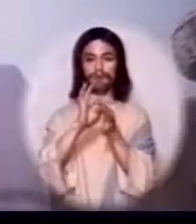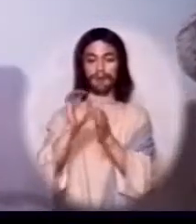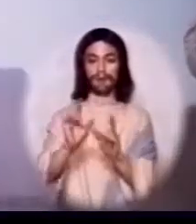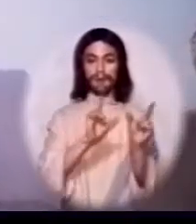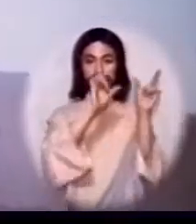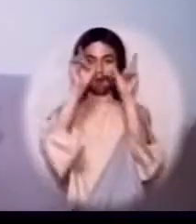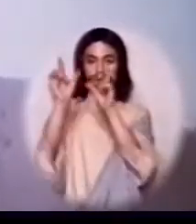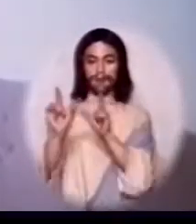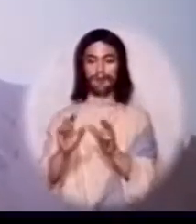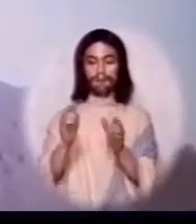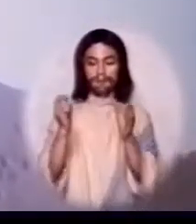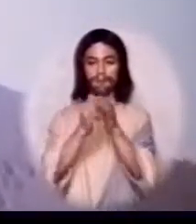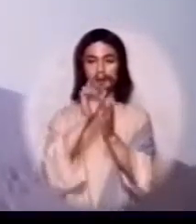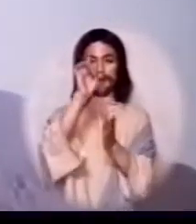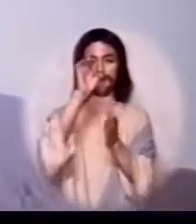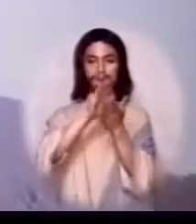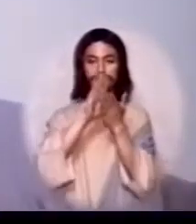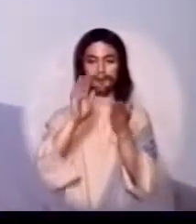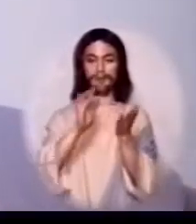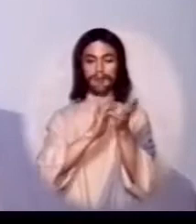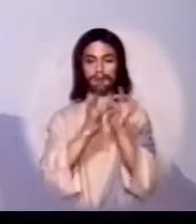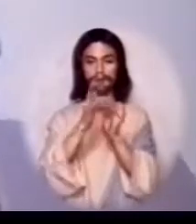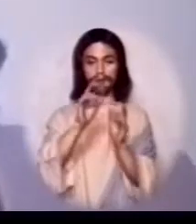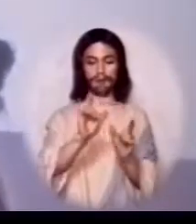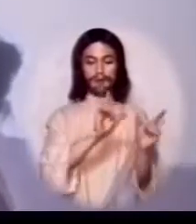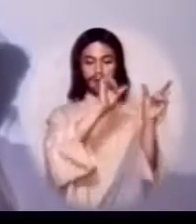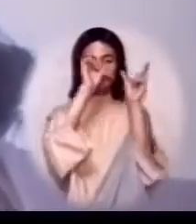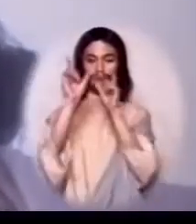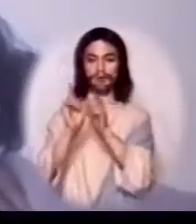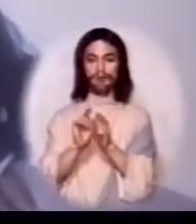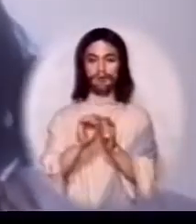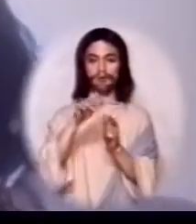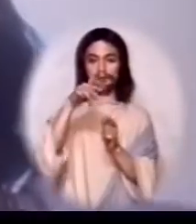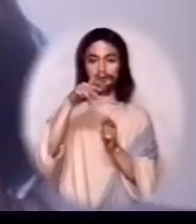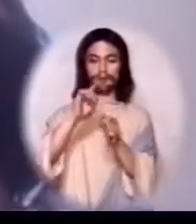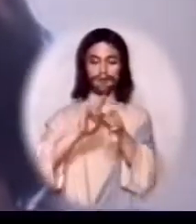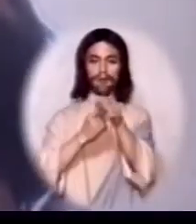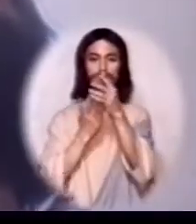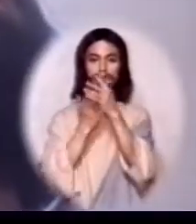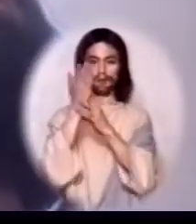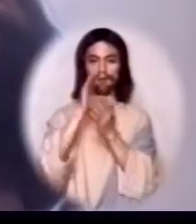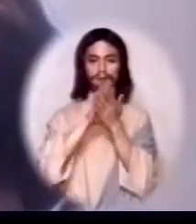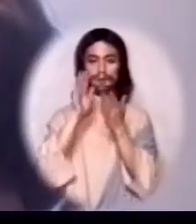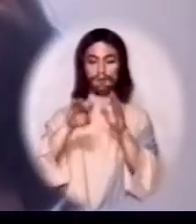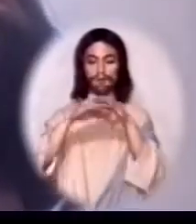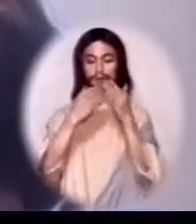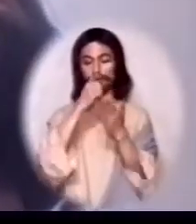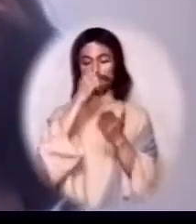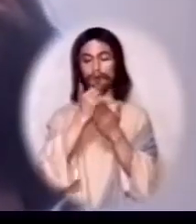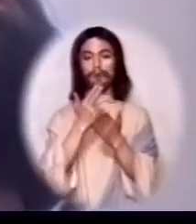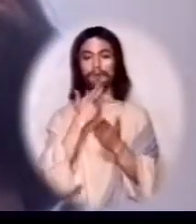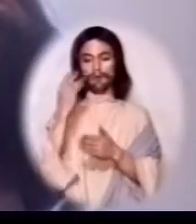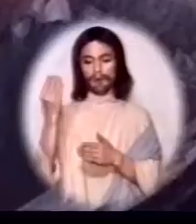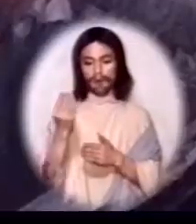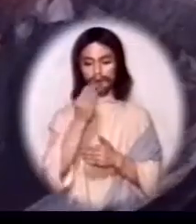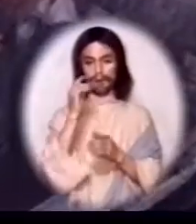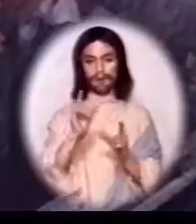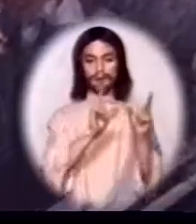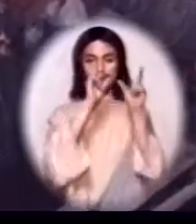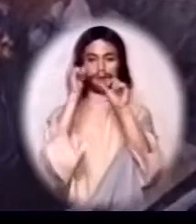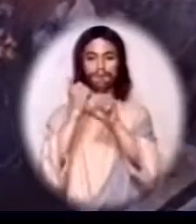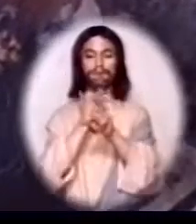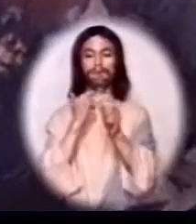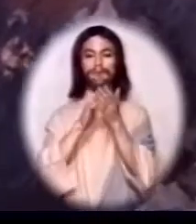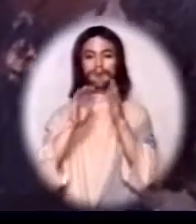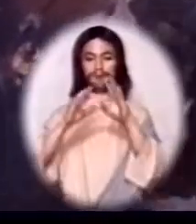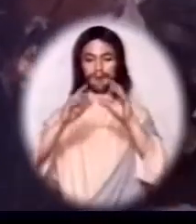그의 삶이 유일했습니다. 그의 삶은 초자연으로 쌓여 있습니다. 그는 전혀 죄가 없는 거룩한 삶을